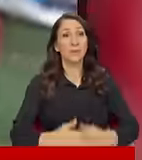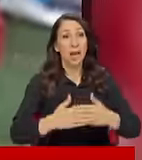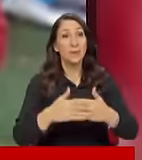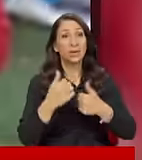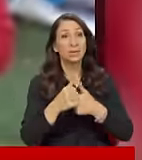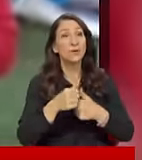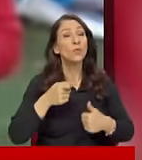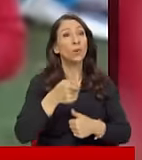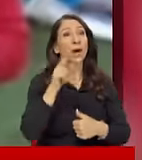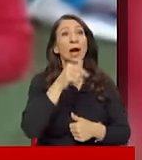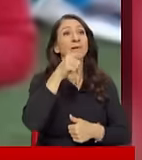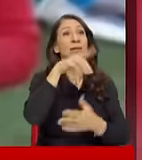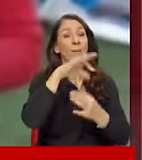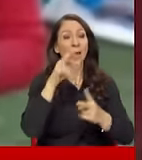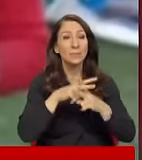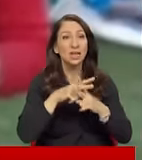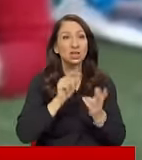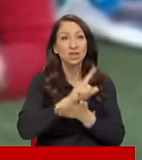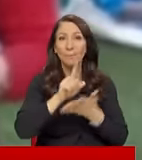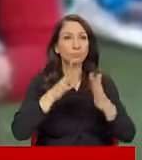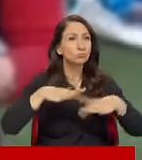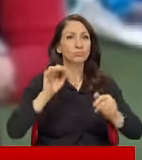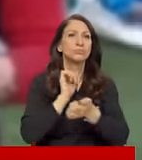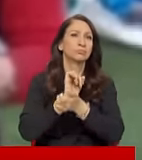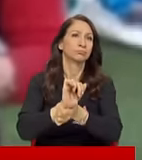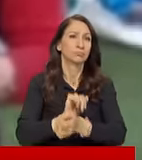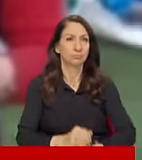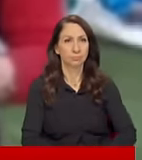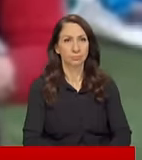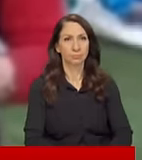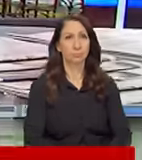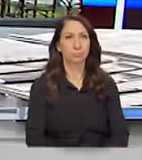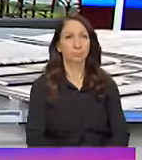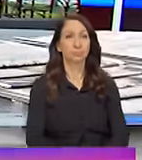Hamile eşini katleden Enes Uçak, emniyetlik işlemlerinin ardından tutuklandı.